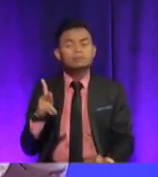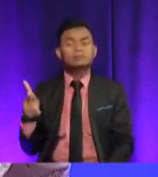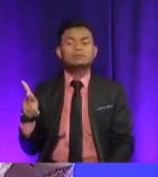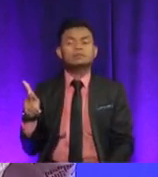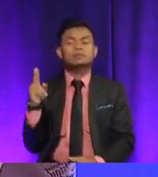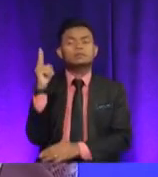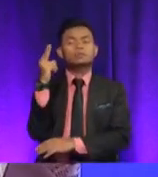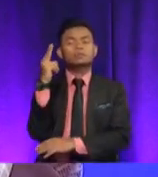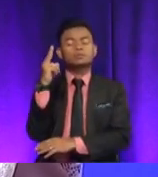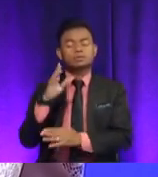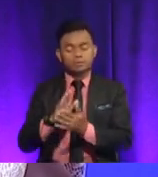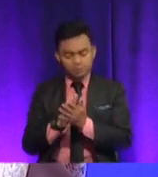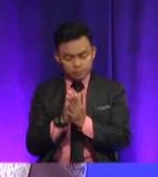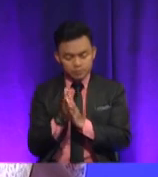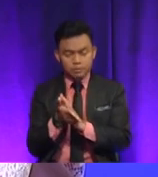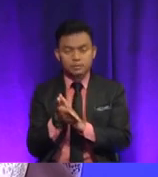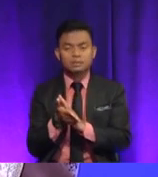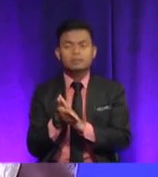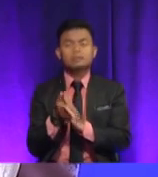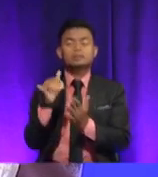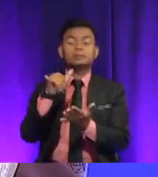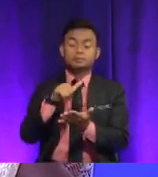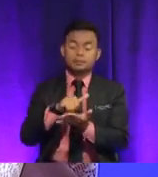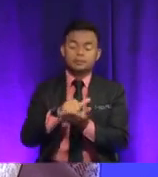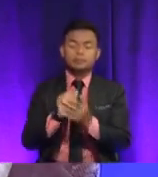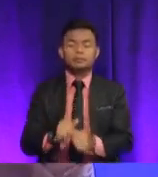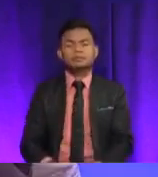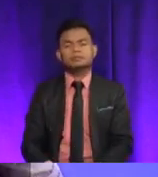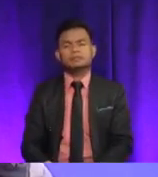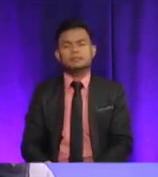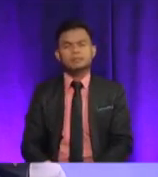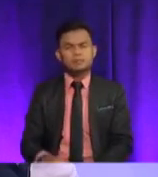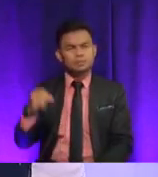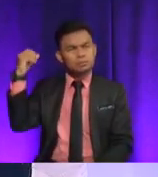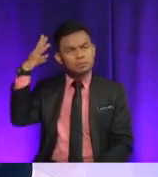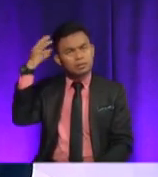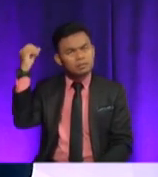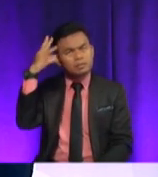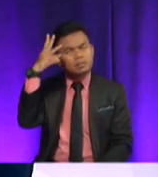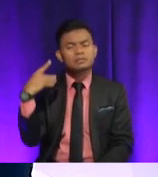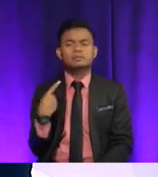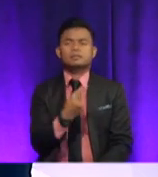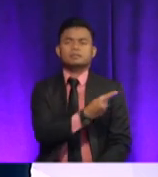jadi begini kepanasan kita